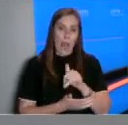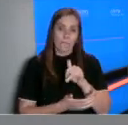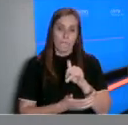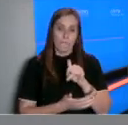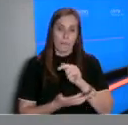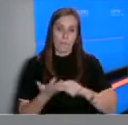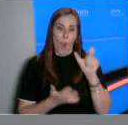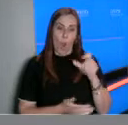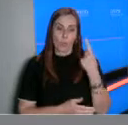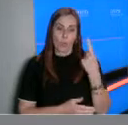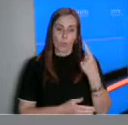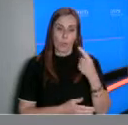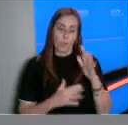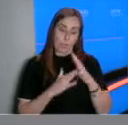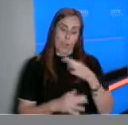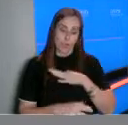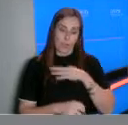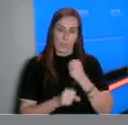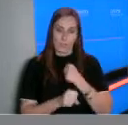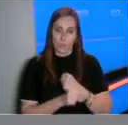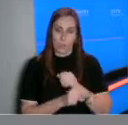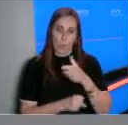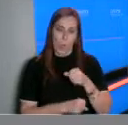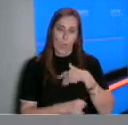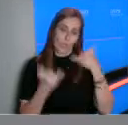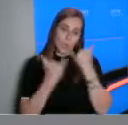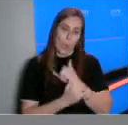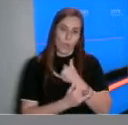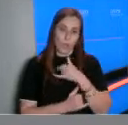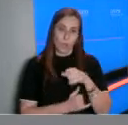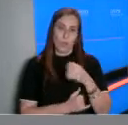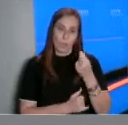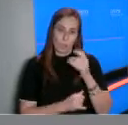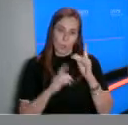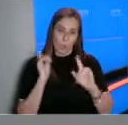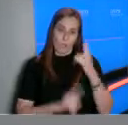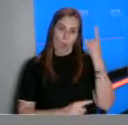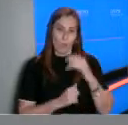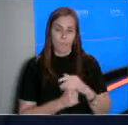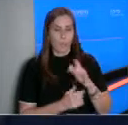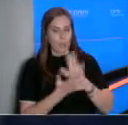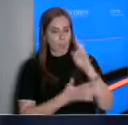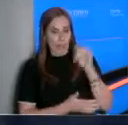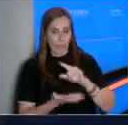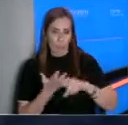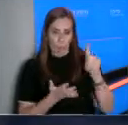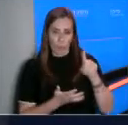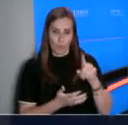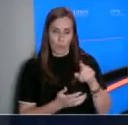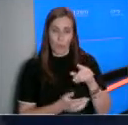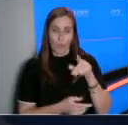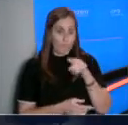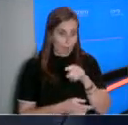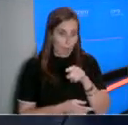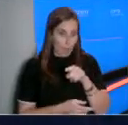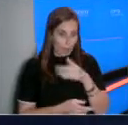שקלים לחודש, מבירור שאני אישית ערכתי. יכול להיות שאני טועה, אבל עכשיו, זה סכום מאוד גדול. זהו, 12,000 שקלים בחודש נטו,